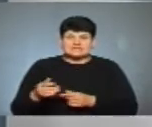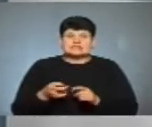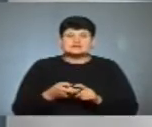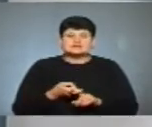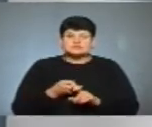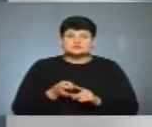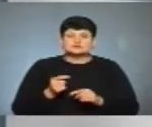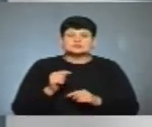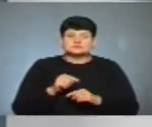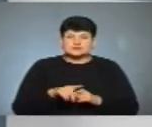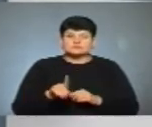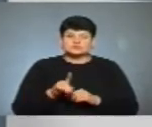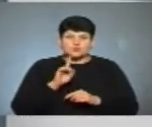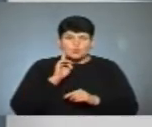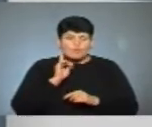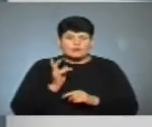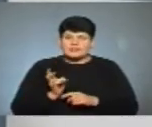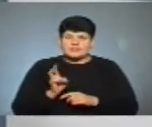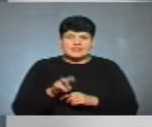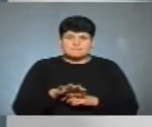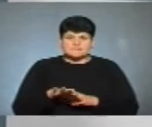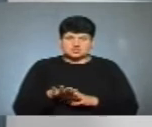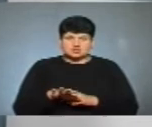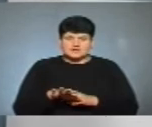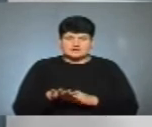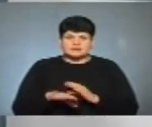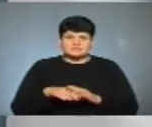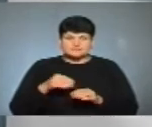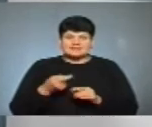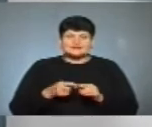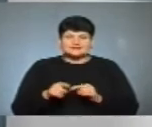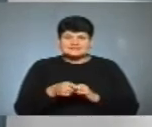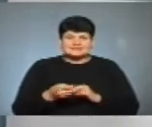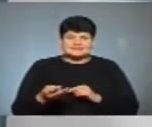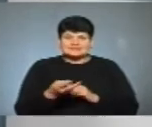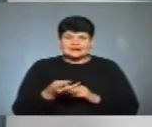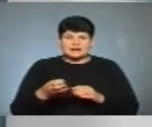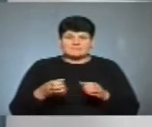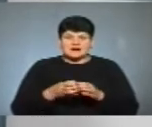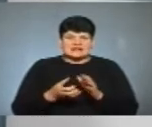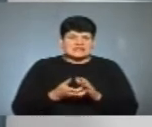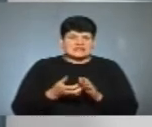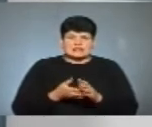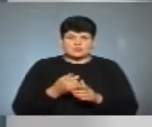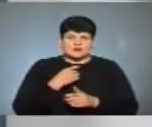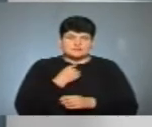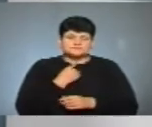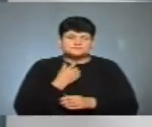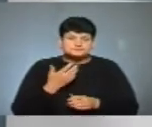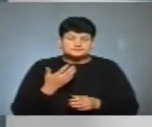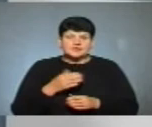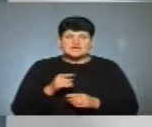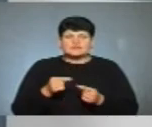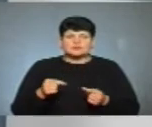того, що молодь не прийшла на дільниці, ці три партії суттєво не добрали. І відповідно, от